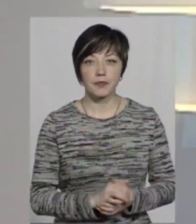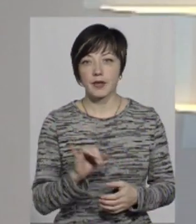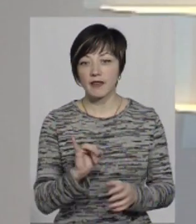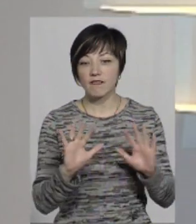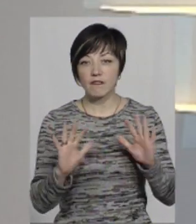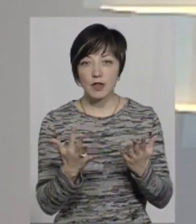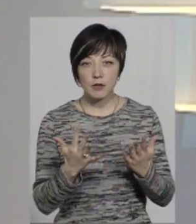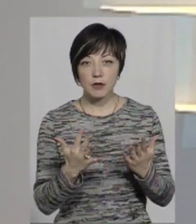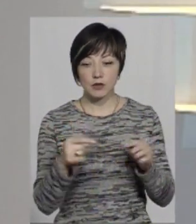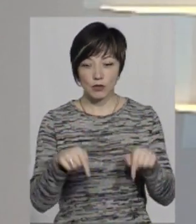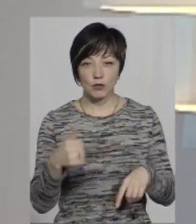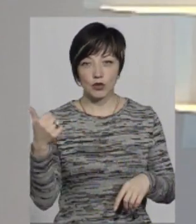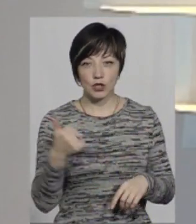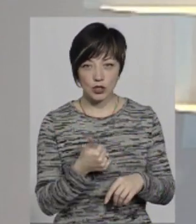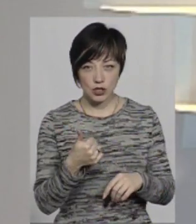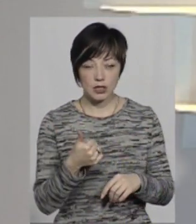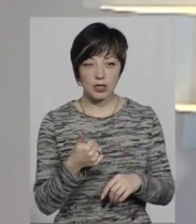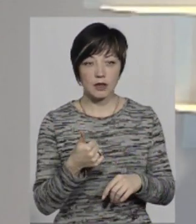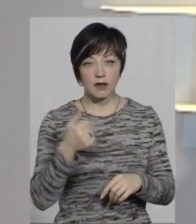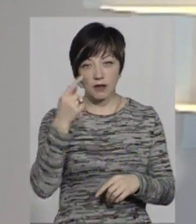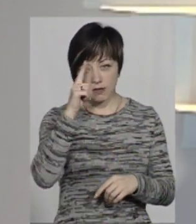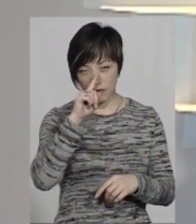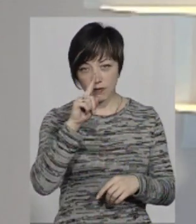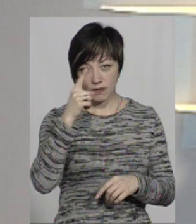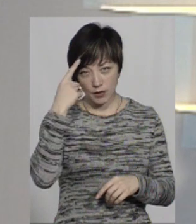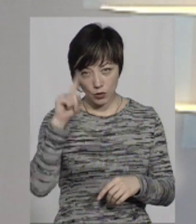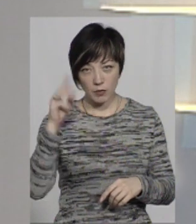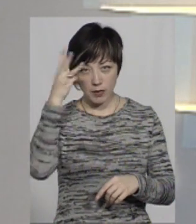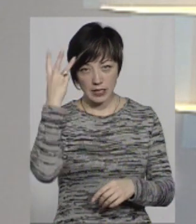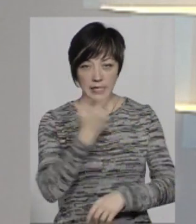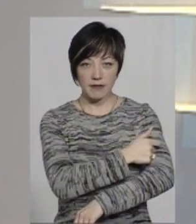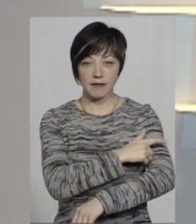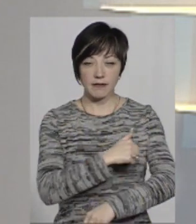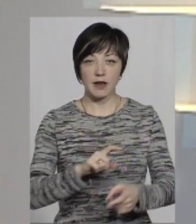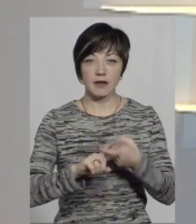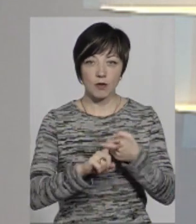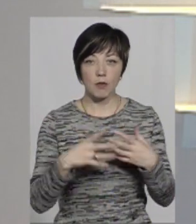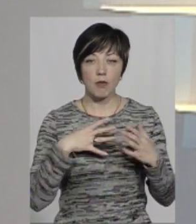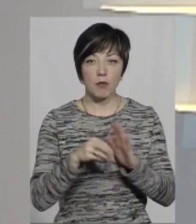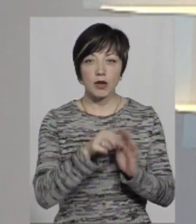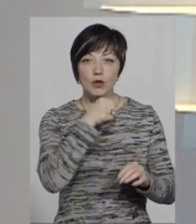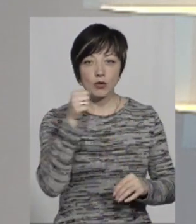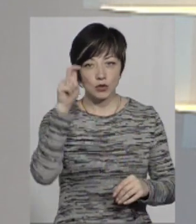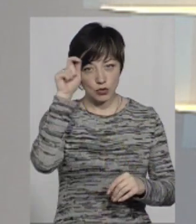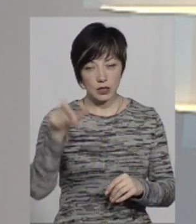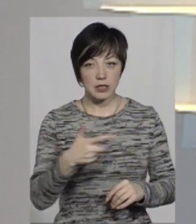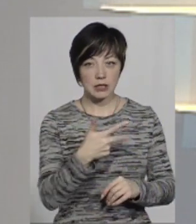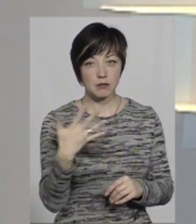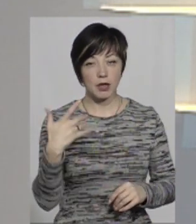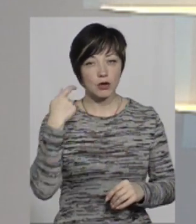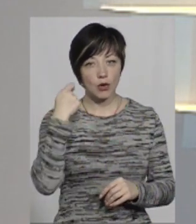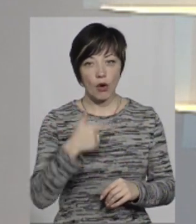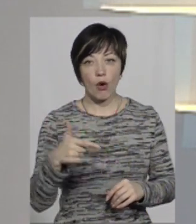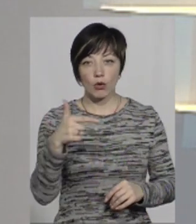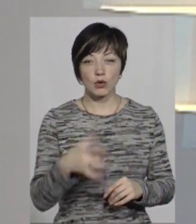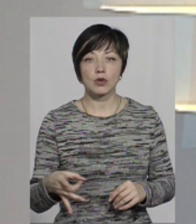от випадок, який стався на цьому тижні, так відомий, що в Хмельницькій інфекційній лікарні помер дорослий чоловік 35 років